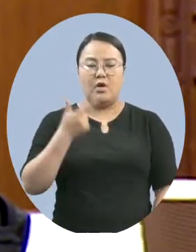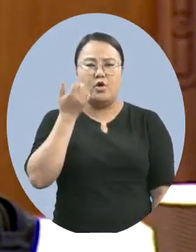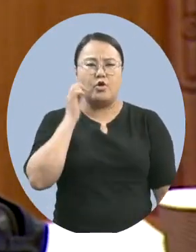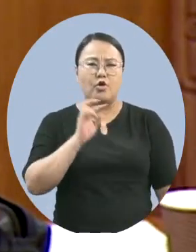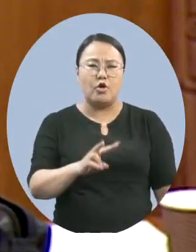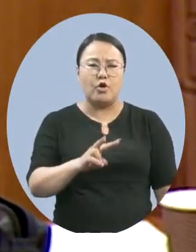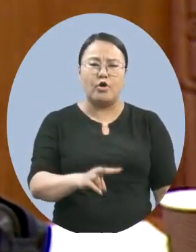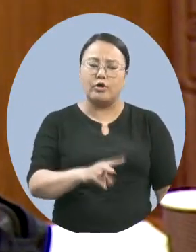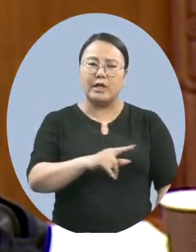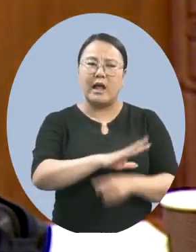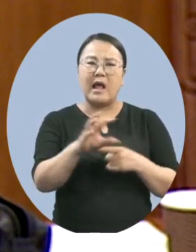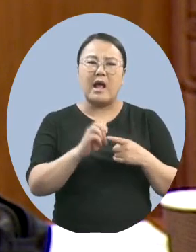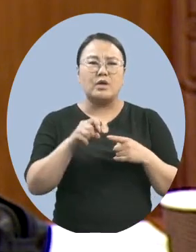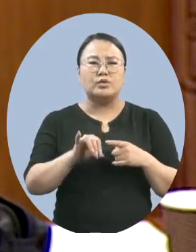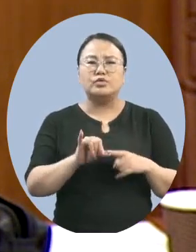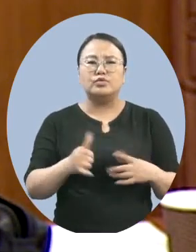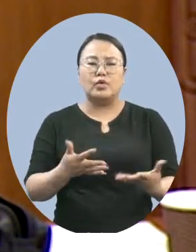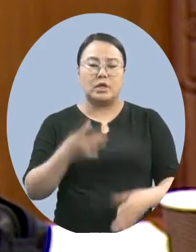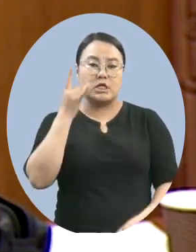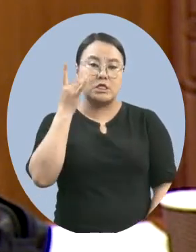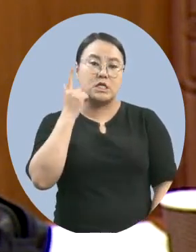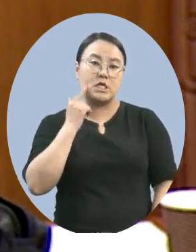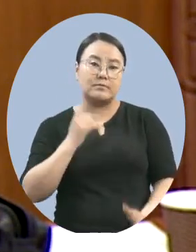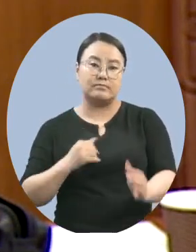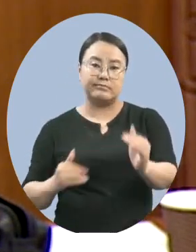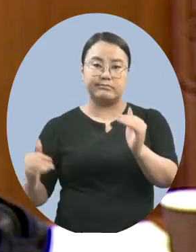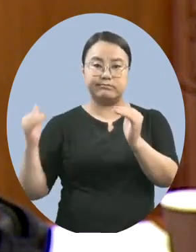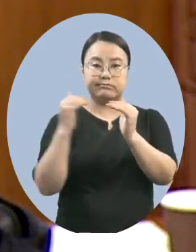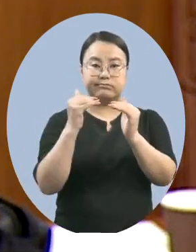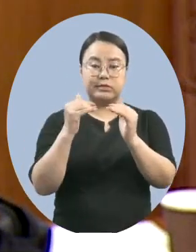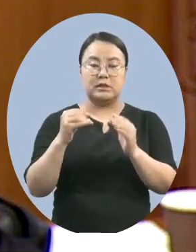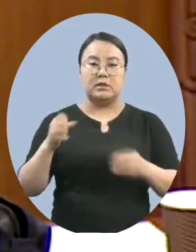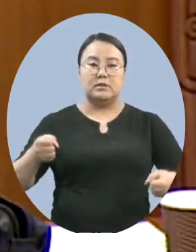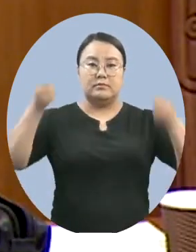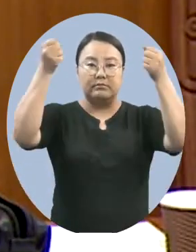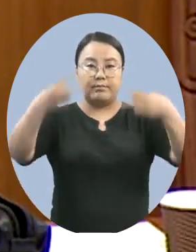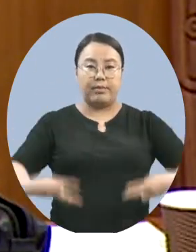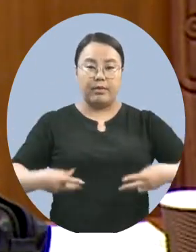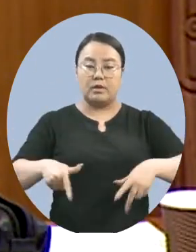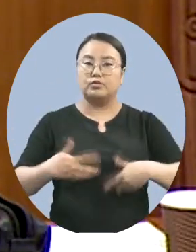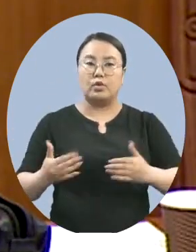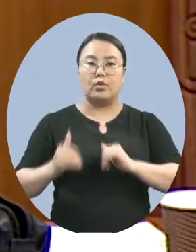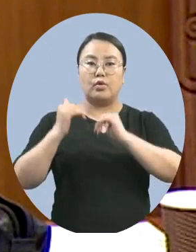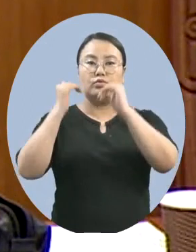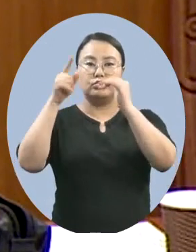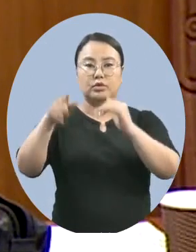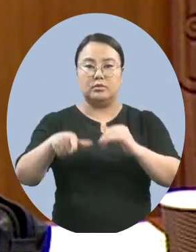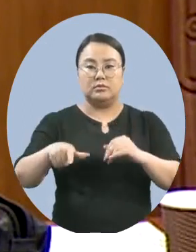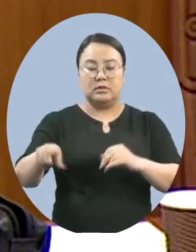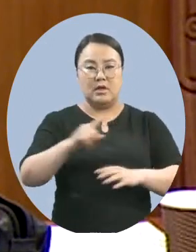гол концепт нь юу юм бэ гэхээр ерөөсөөл энэ хүйсийн тэнцвэртэй байдал бол хөгжлийн суурь юм а гэдэг гол үзэл